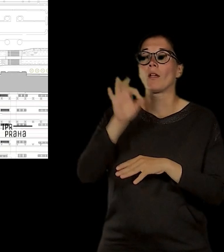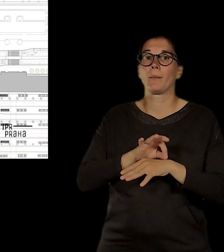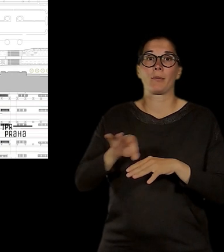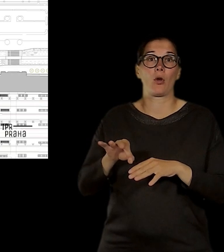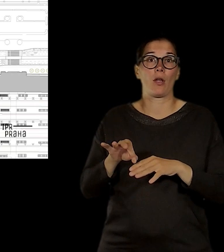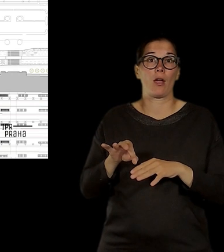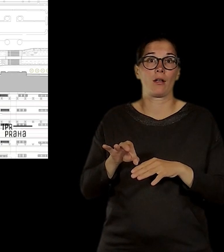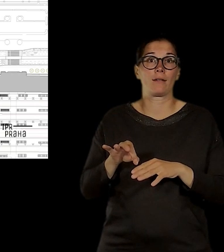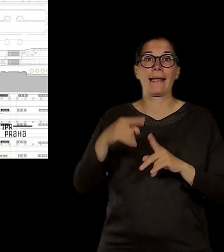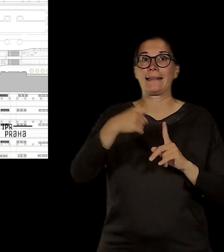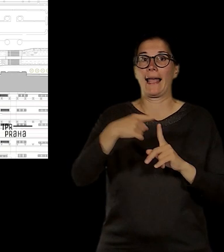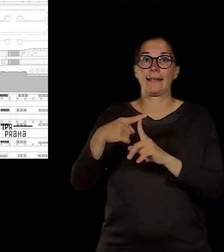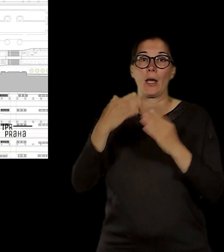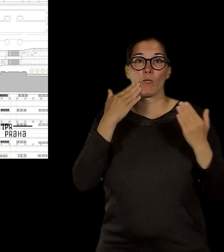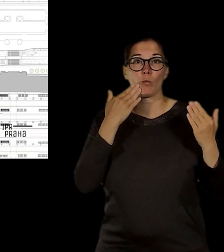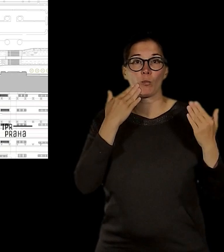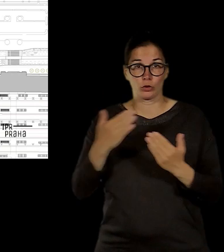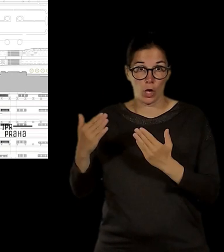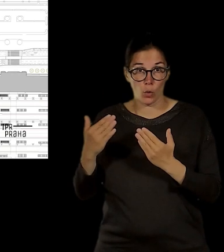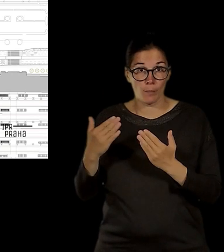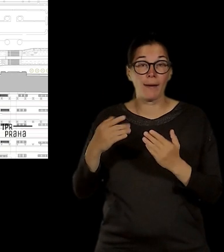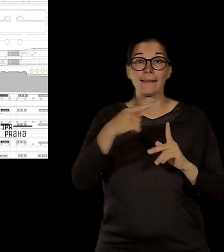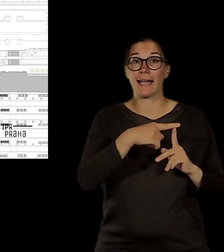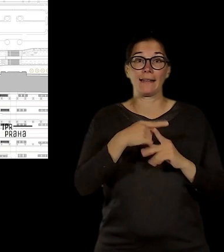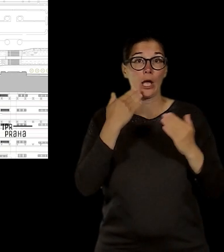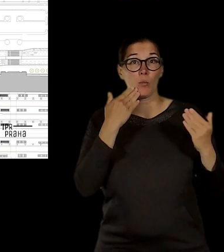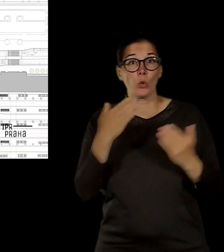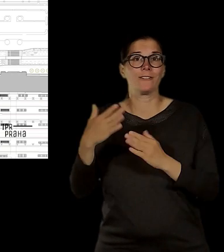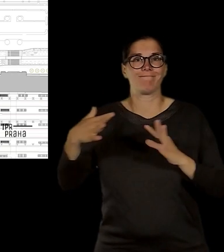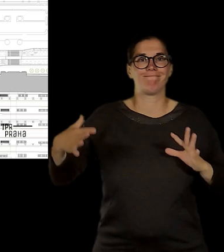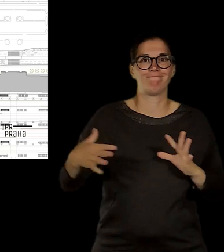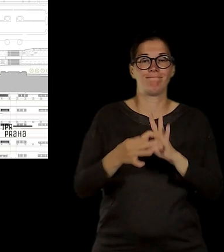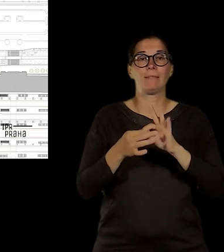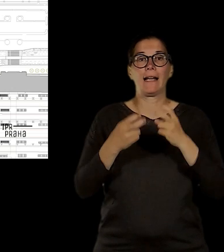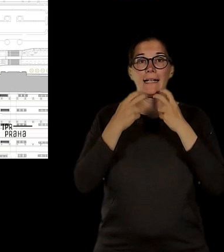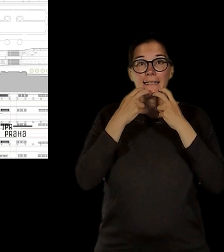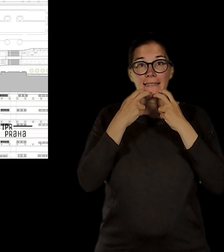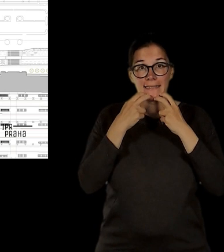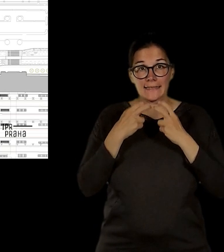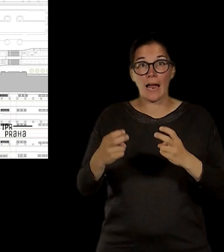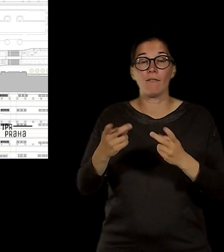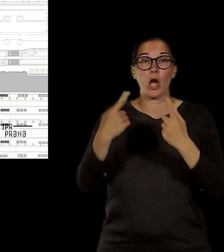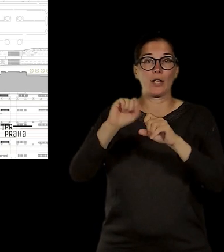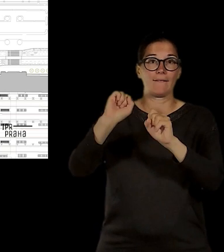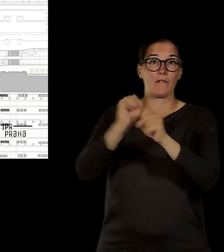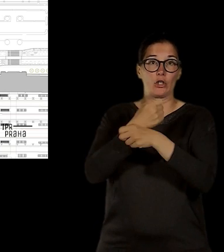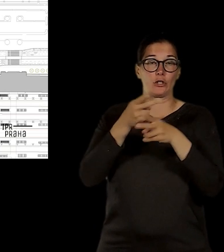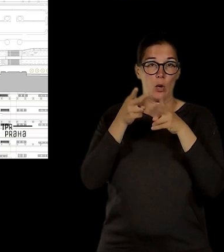TT Muzeum, který dotvoří vlastně to tramvajové propojení z Vinohradské a